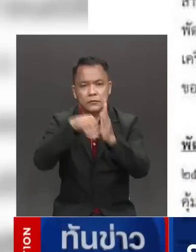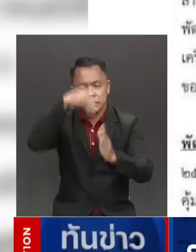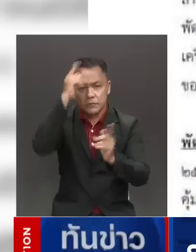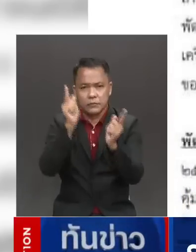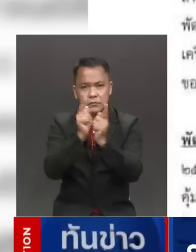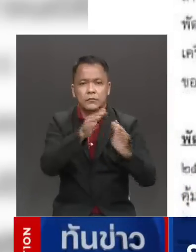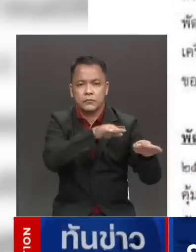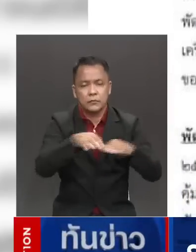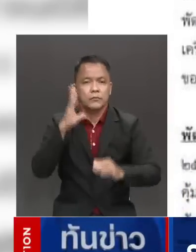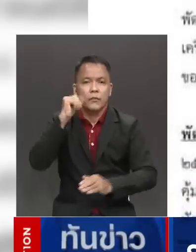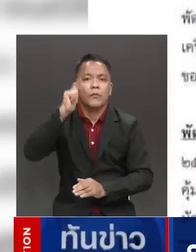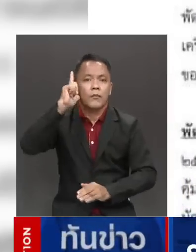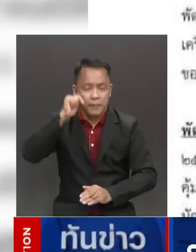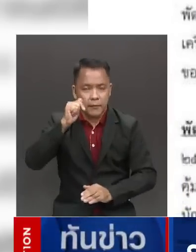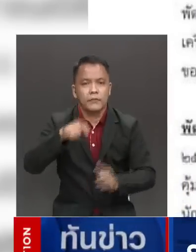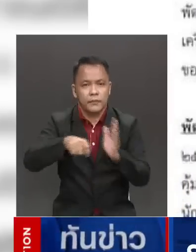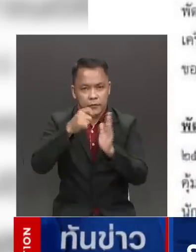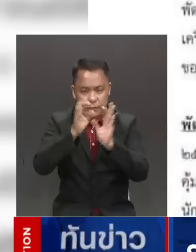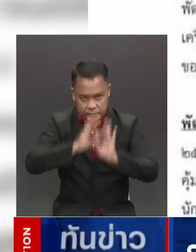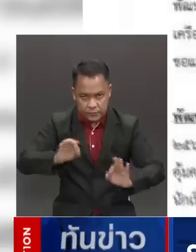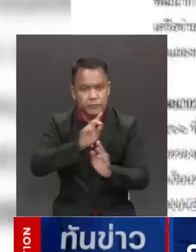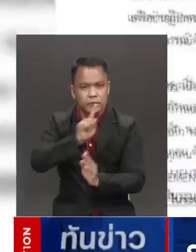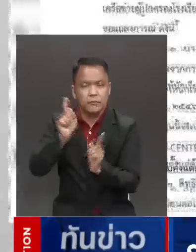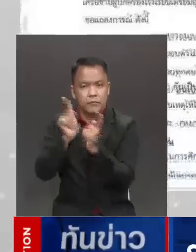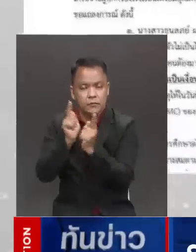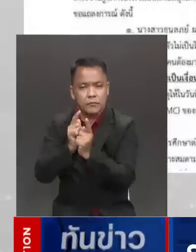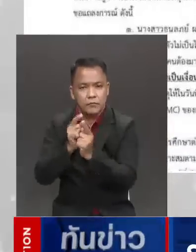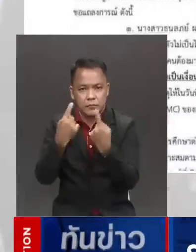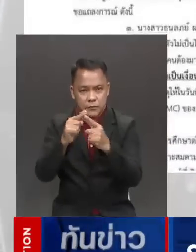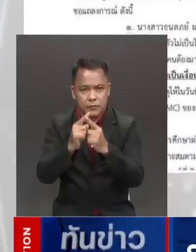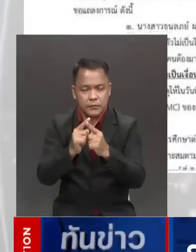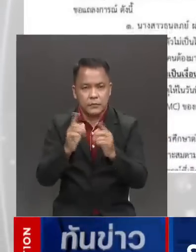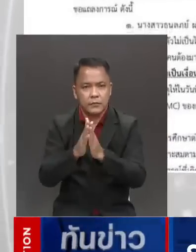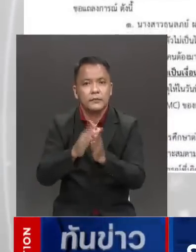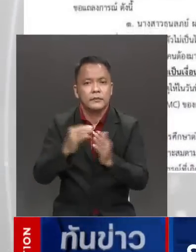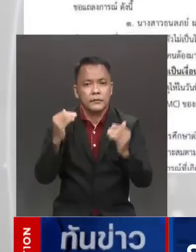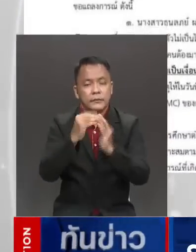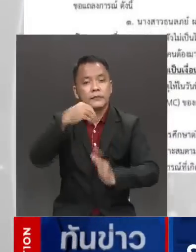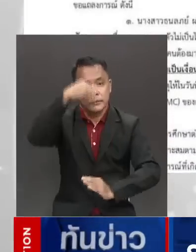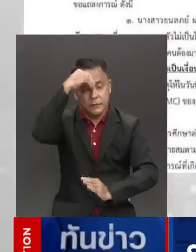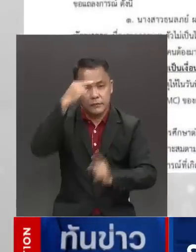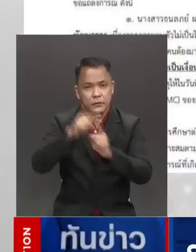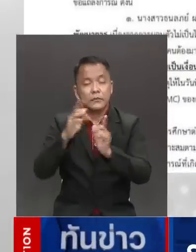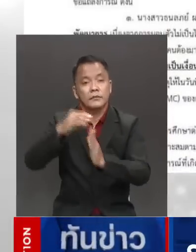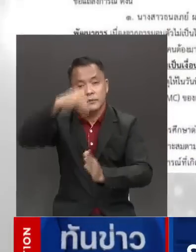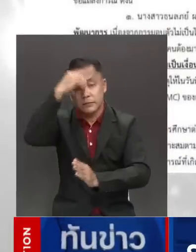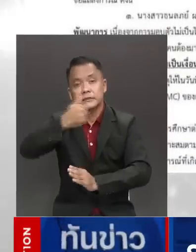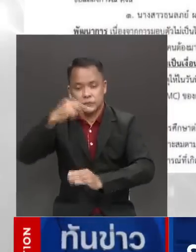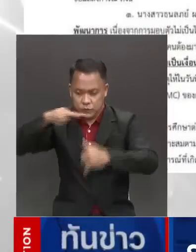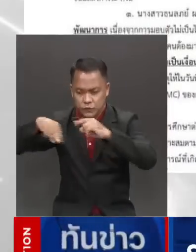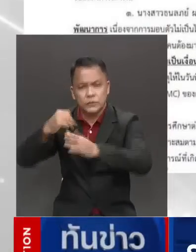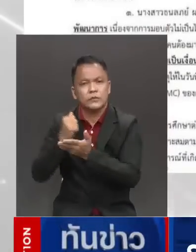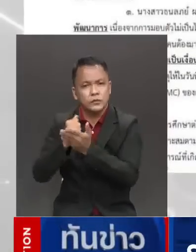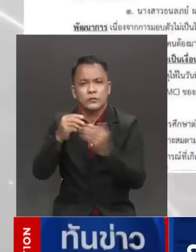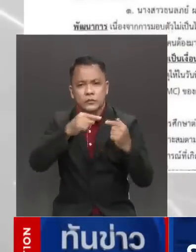ามอบตัวพร้อมผู้ปกครองอันนี้เป็นเงื่อนไขสำคัญตามระเบียบนะคะแต่ว่าสิทธิในการศึกษาเนี่ยยังมีหน่วยงานการศึกษาอื่นดูแลการเรีย